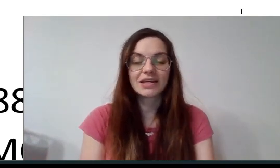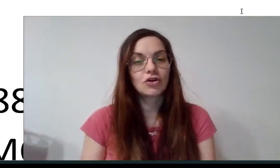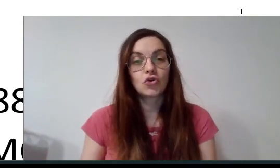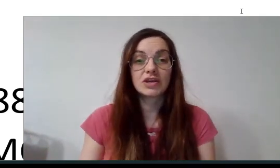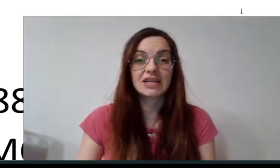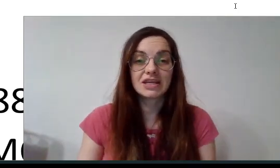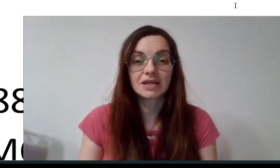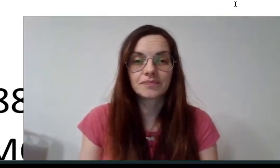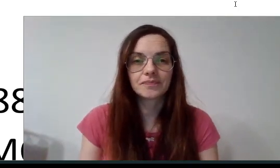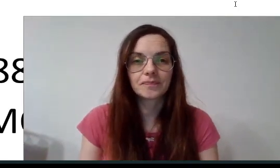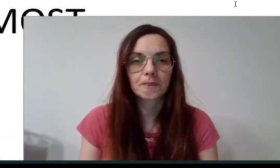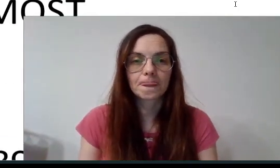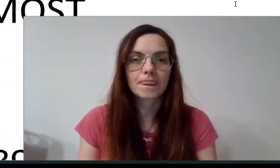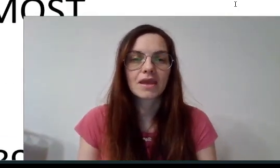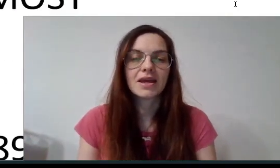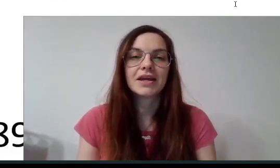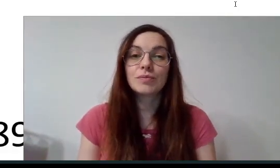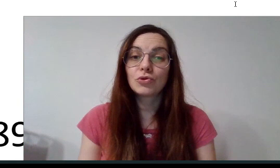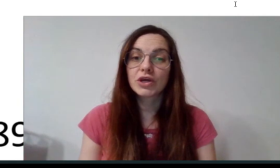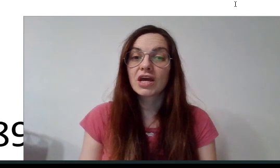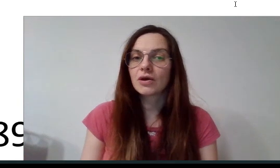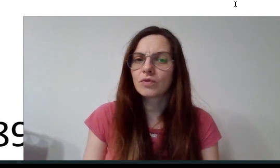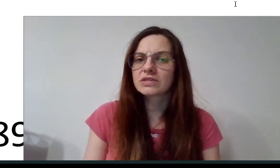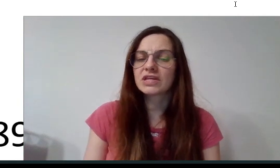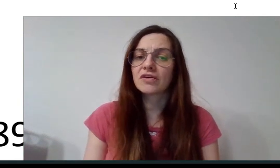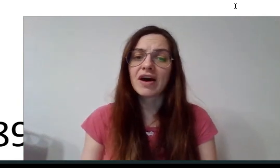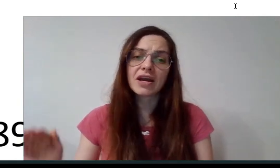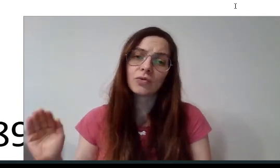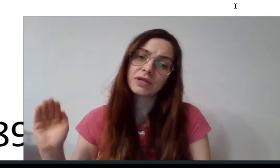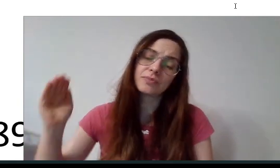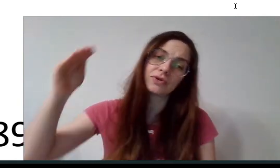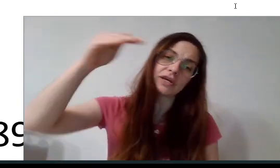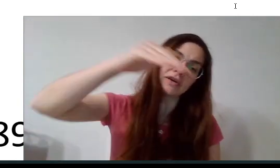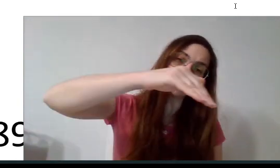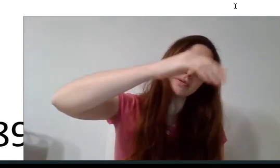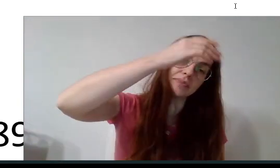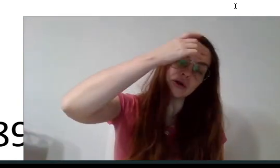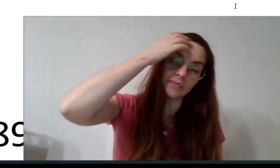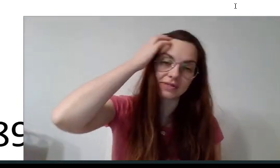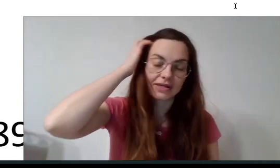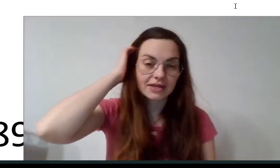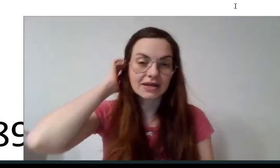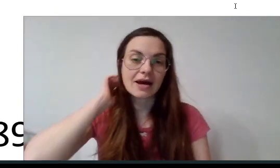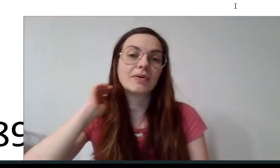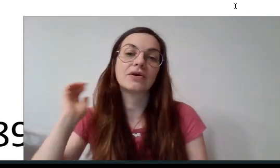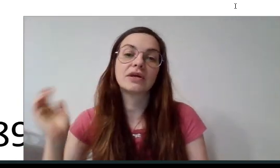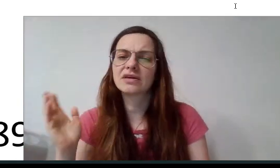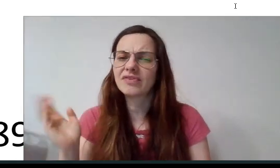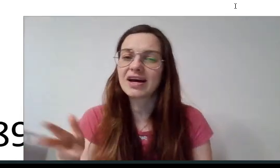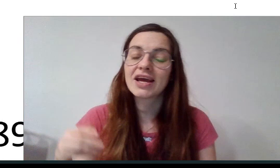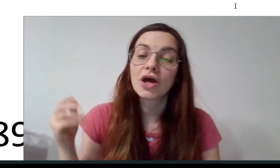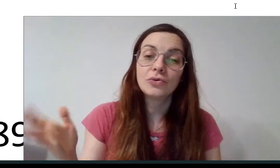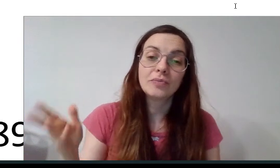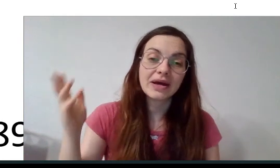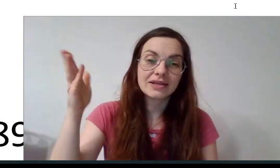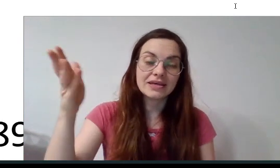neugierig. Die Brücke, Most, ich fahre über die Brücke, vozim preko mosta, ich habe, ich fahre über